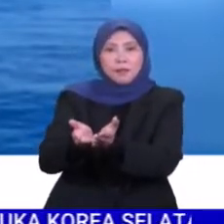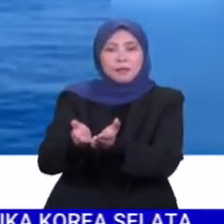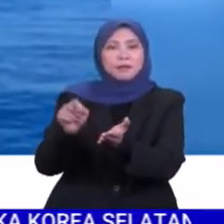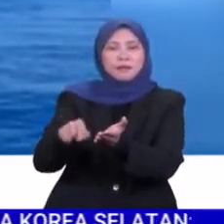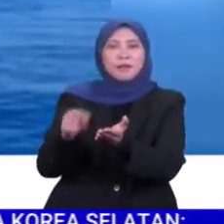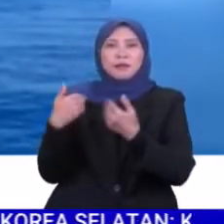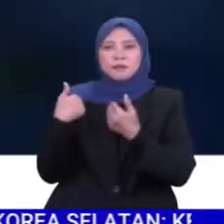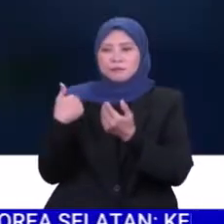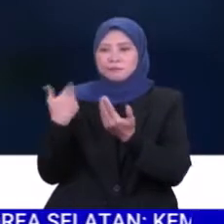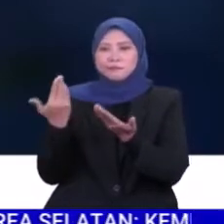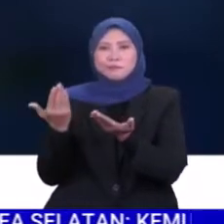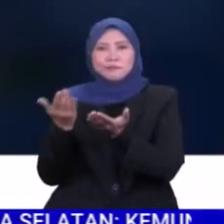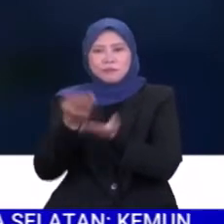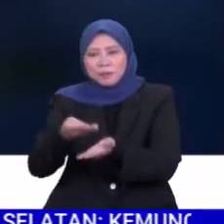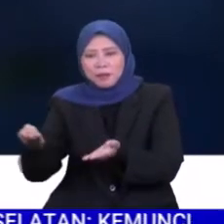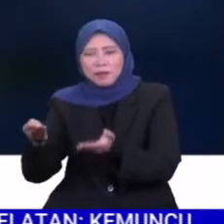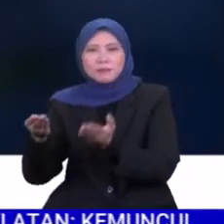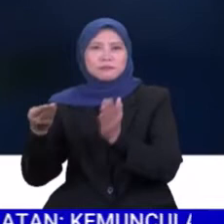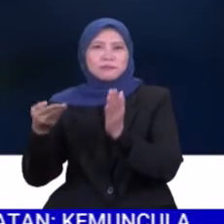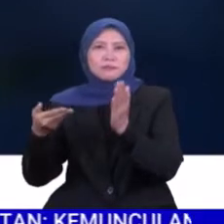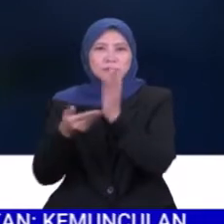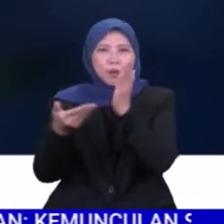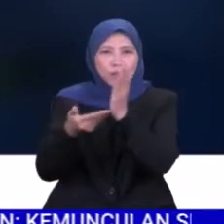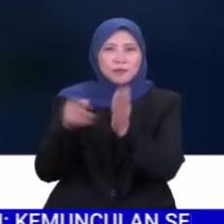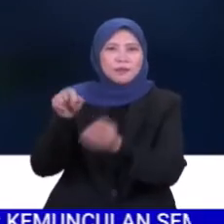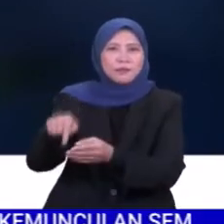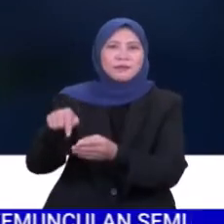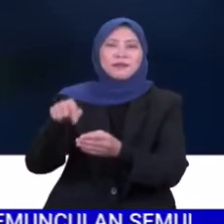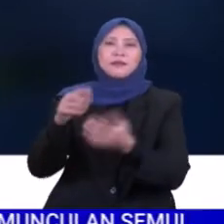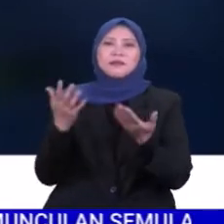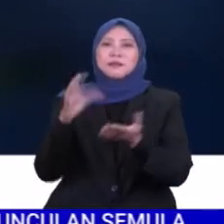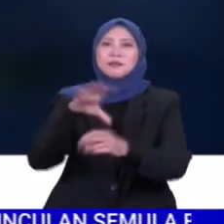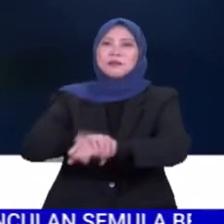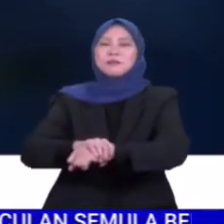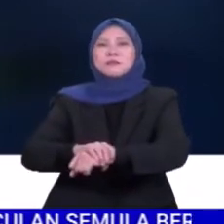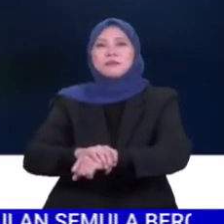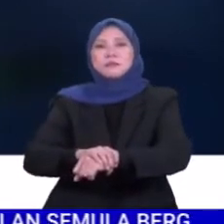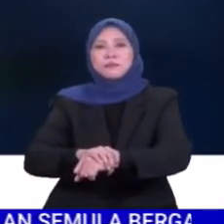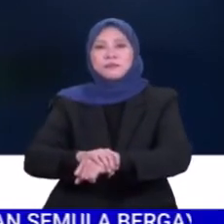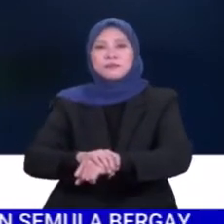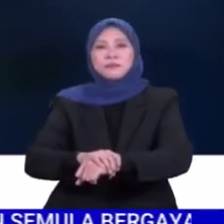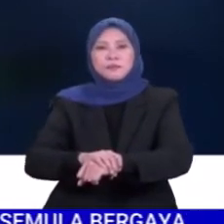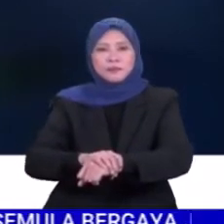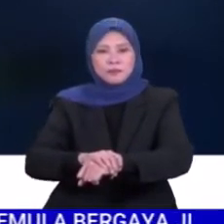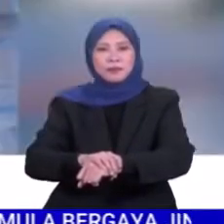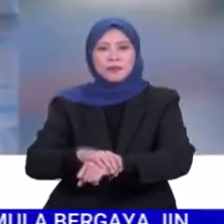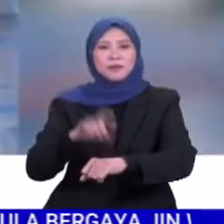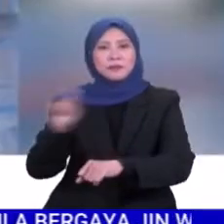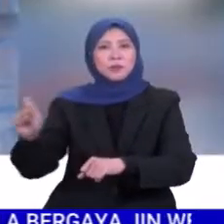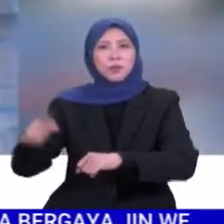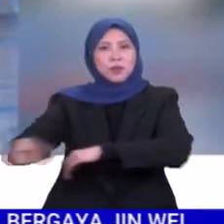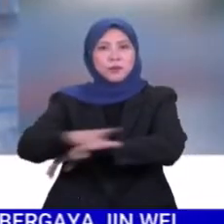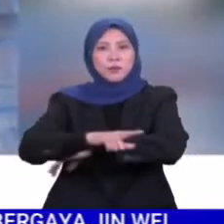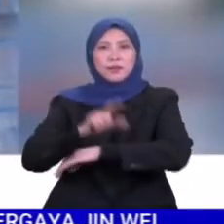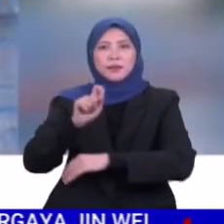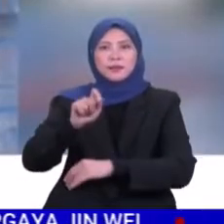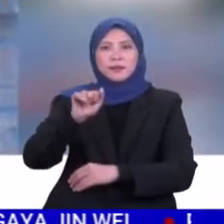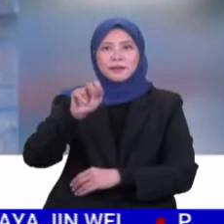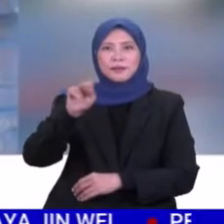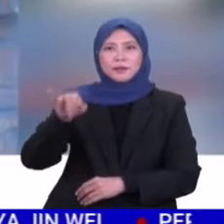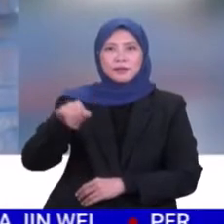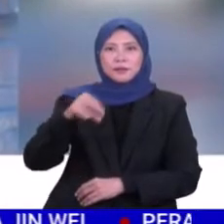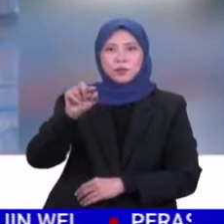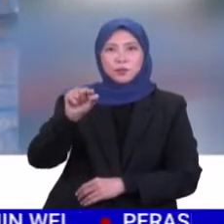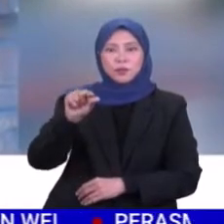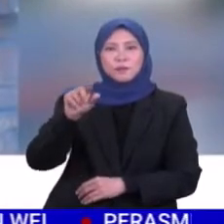sesawi itu ditahan di kedudukan 20 30an 11 Batu notika Timur Laut Tanjung penawar